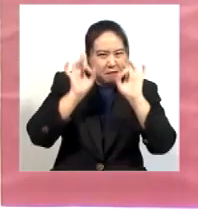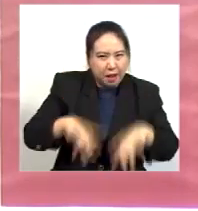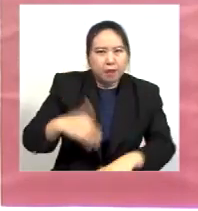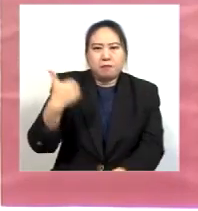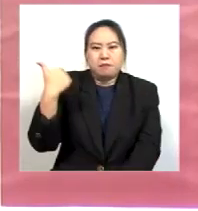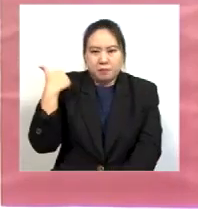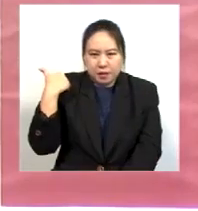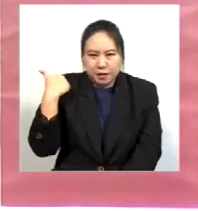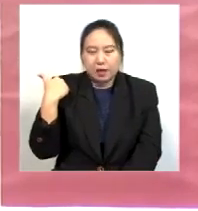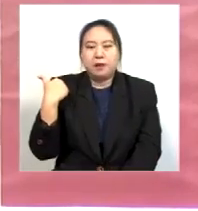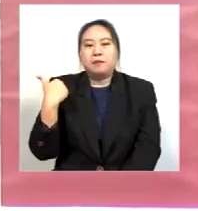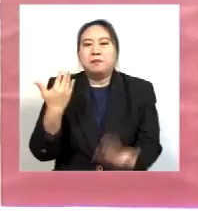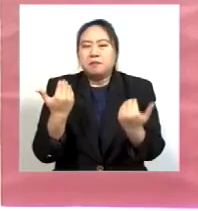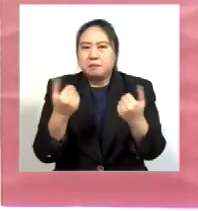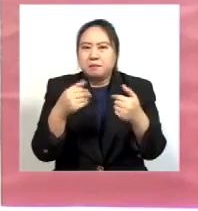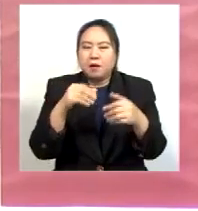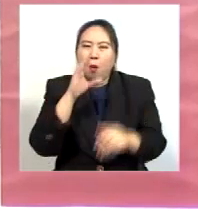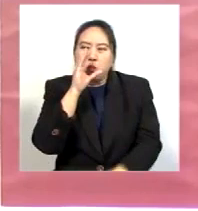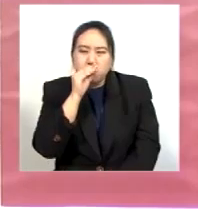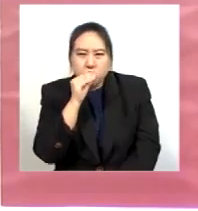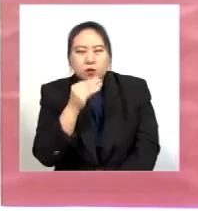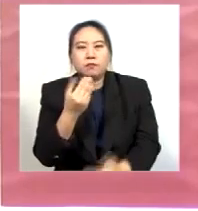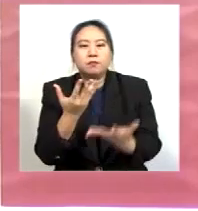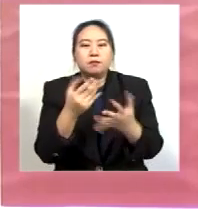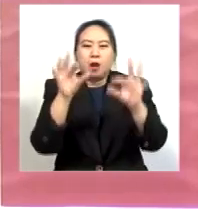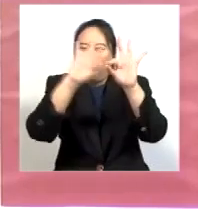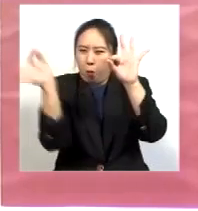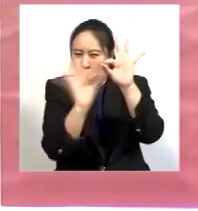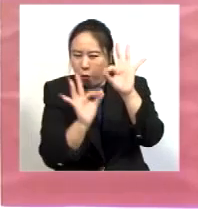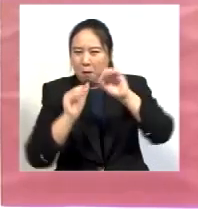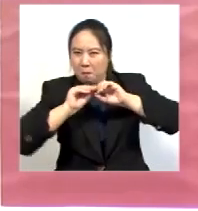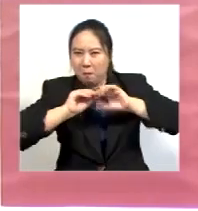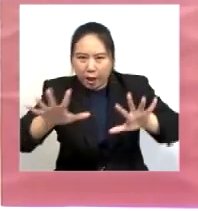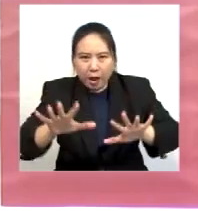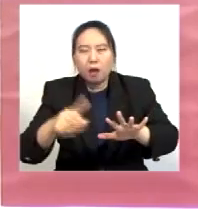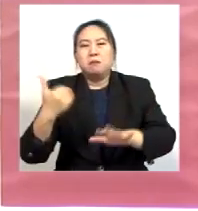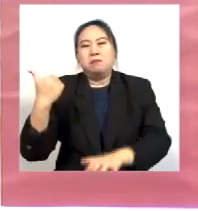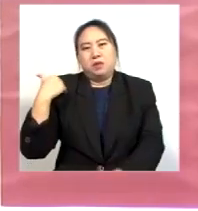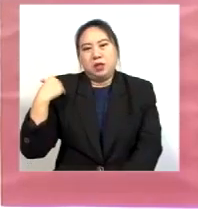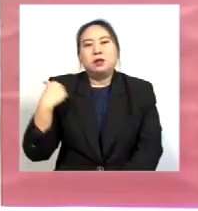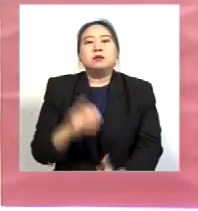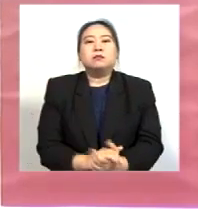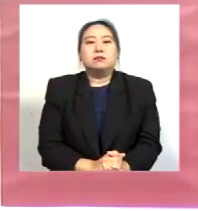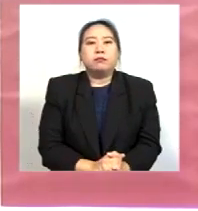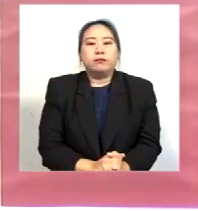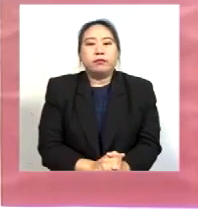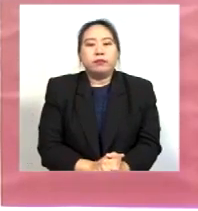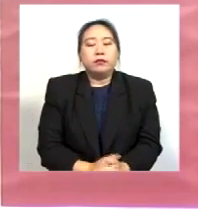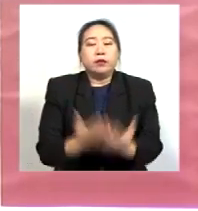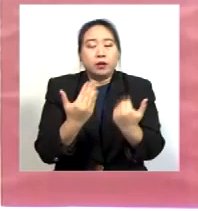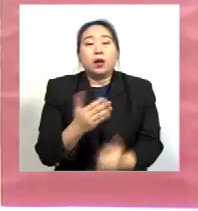ออกเขียนออกหรือว่ามีการพูดจากันในโซเชียลมีเดียมากขึ้นนะครับซึ่งส่วนนี้เนี่ยนะครับถ้า